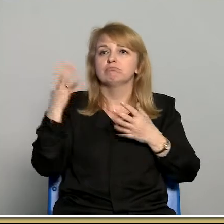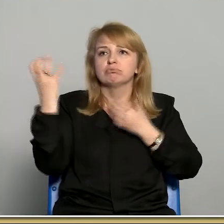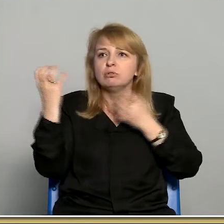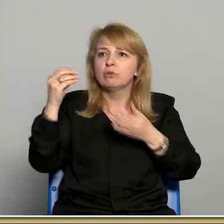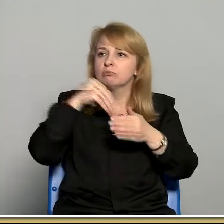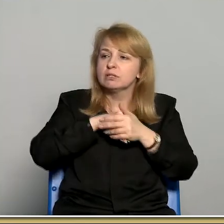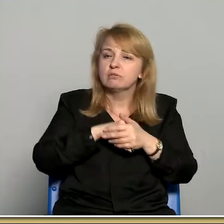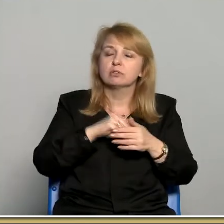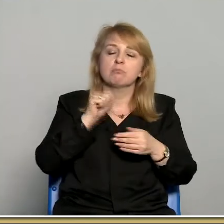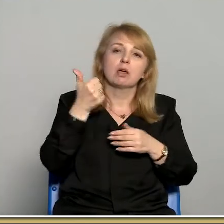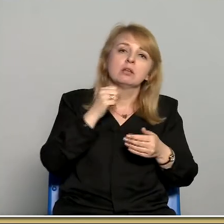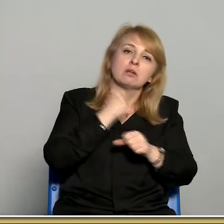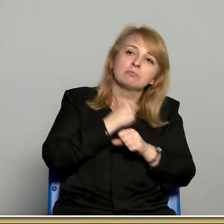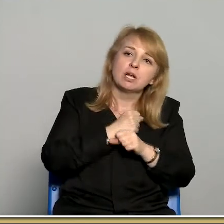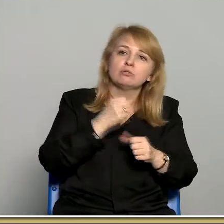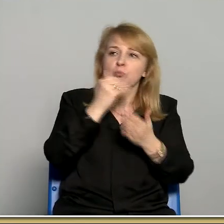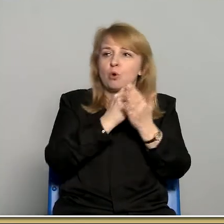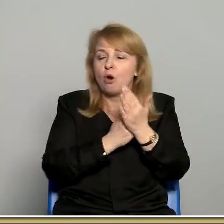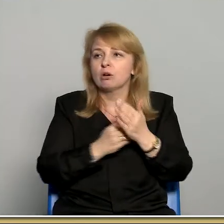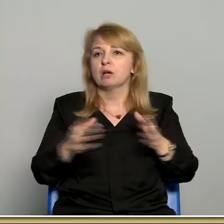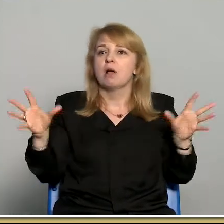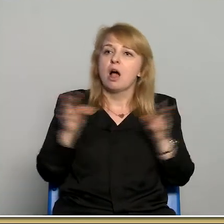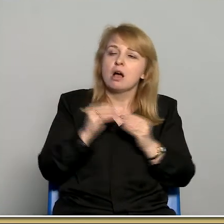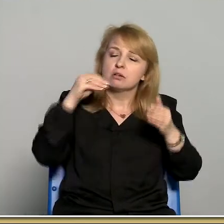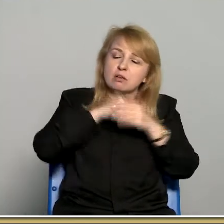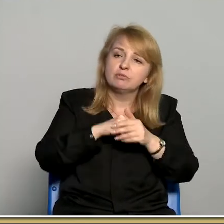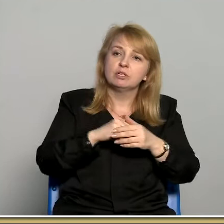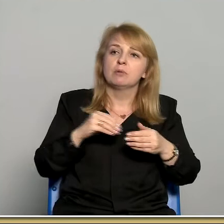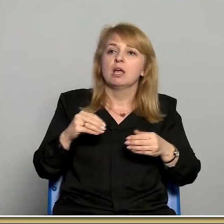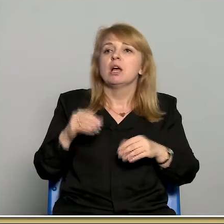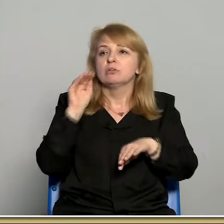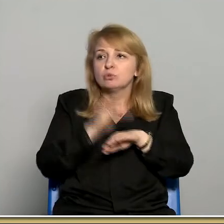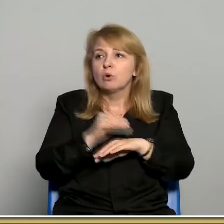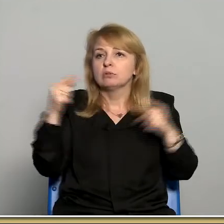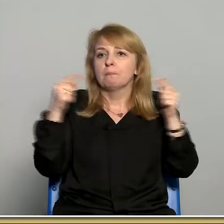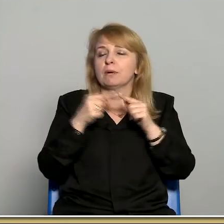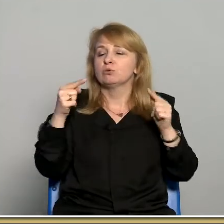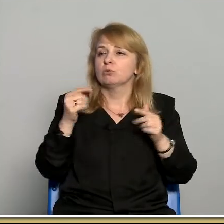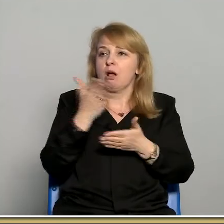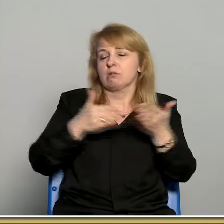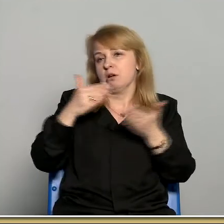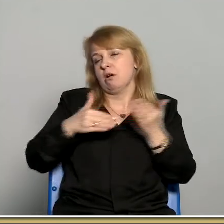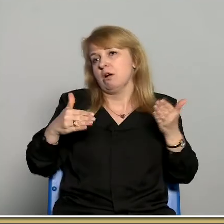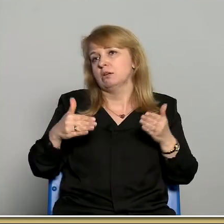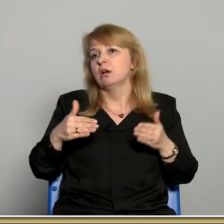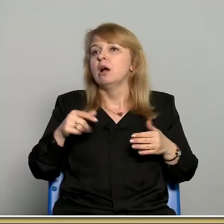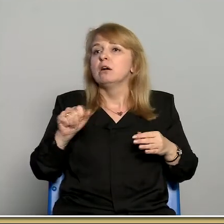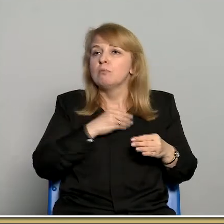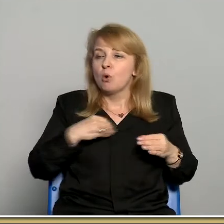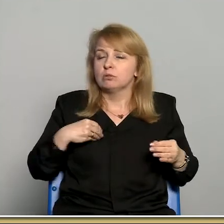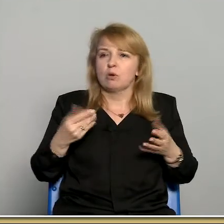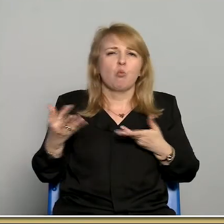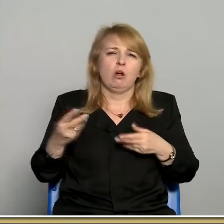dla całego programu i spójny z tym, co mamy dzisiaj na poziomie krajowym. Łatwo